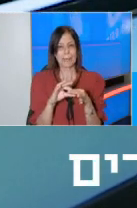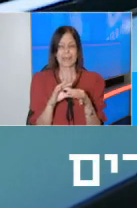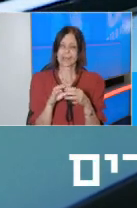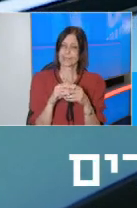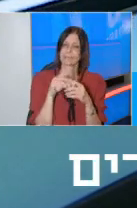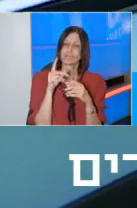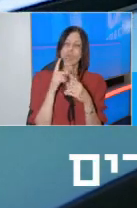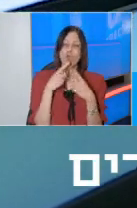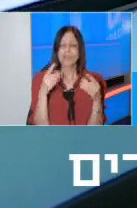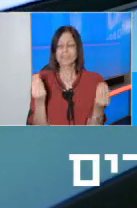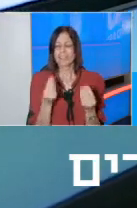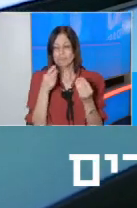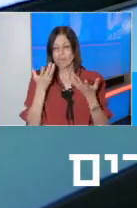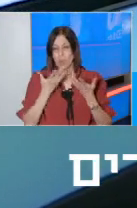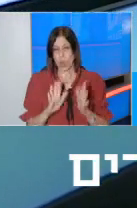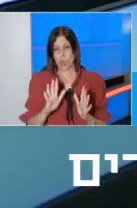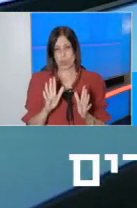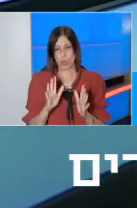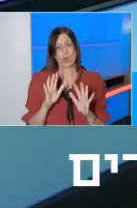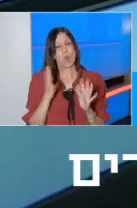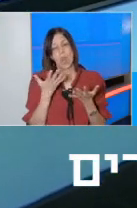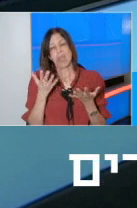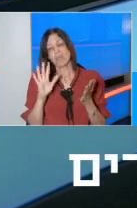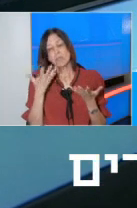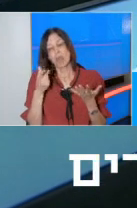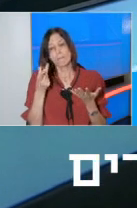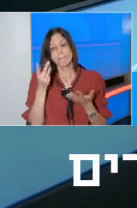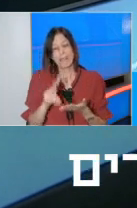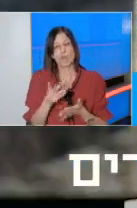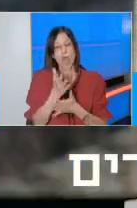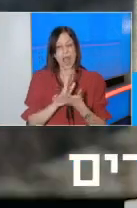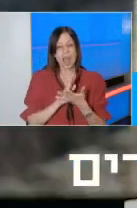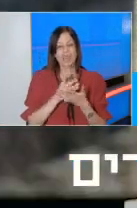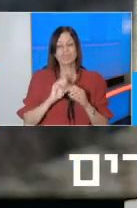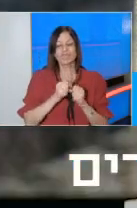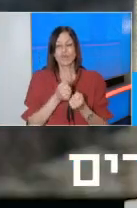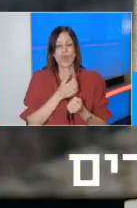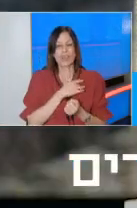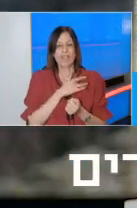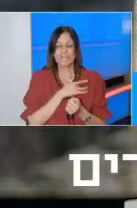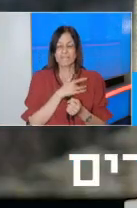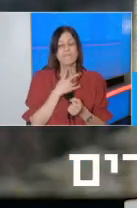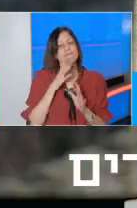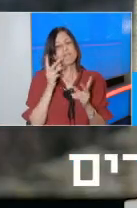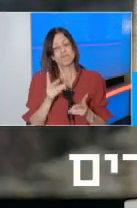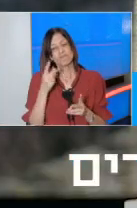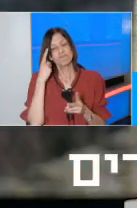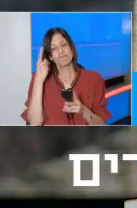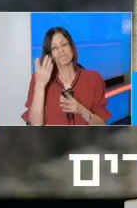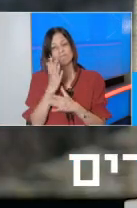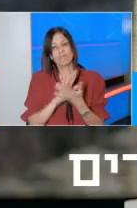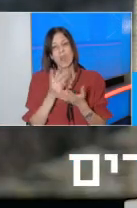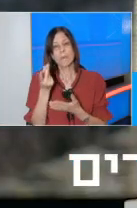מחוברים, סליחה, לכל דבר שבו הם נולדו, ואת אומרת, אולי הם נולדו, הם מתו חלק משברון לב. אפשר גם אולי להניח שחלקם